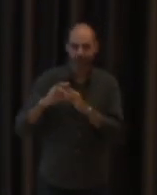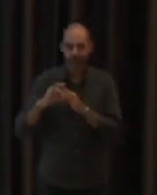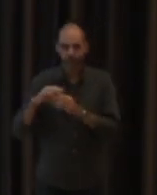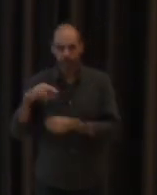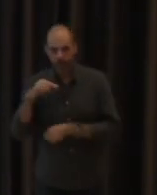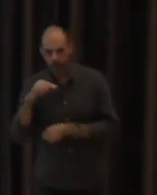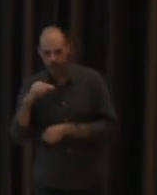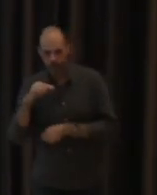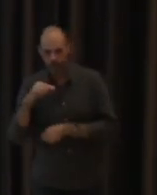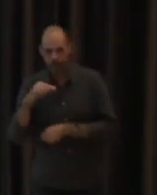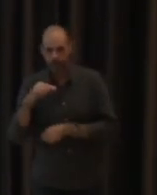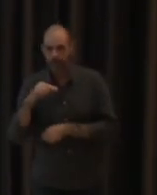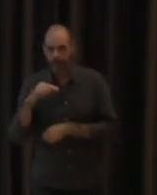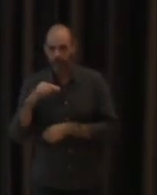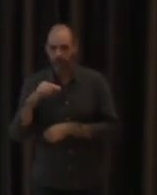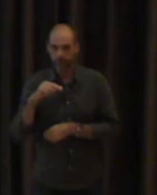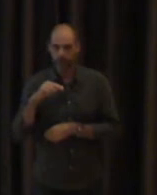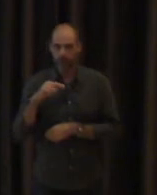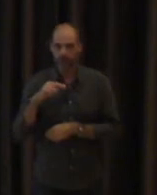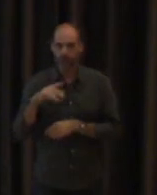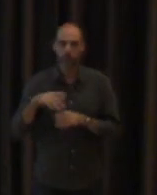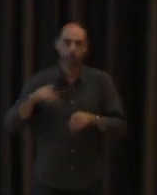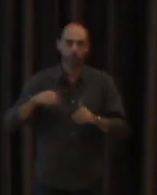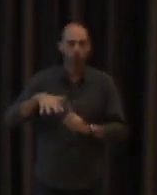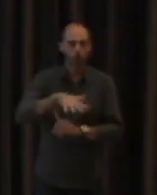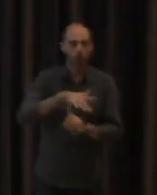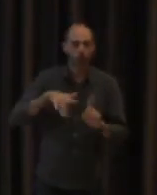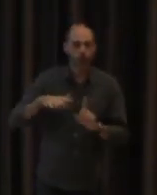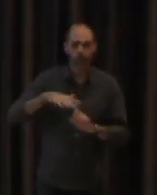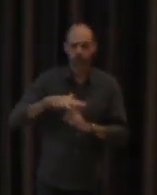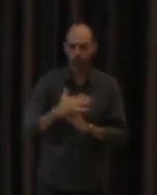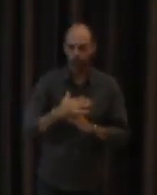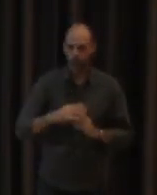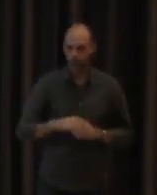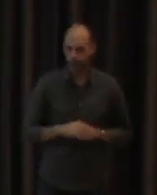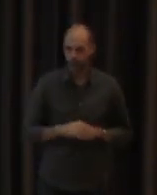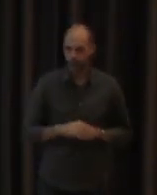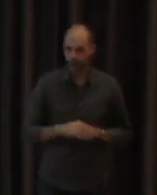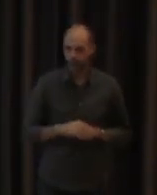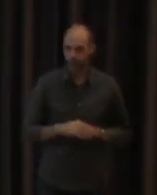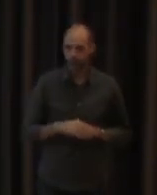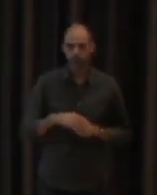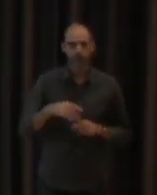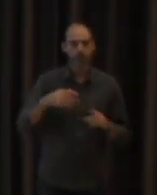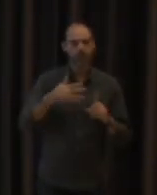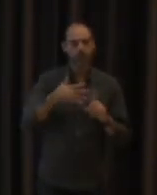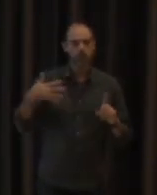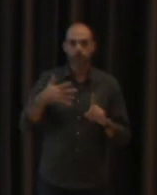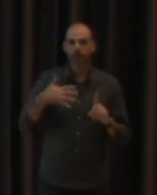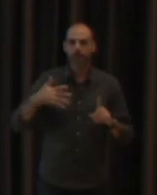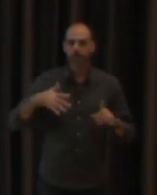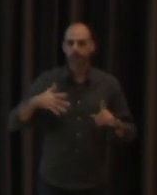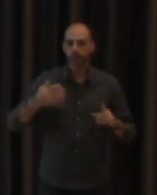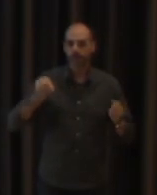podem interpretar en relació al context situacional. Amb els predicats de moviment,